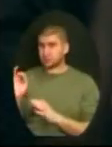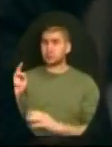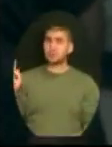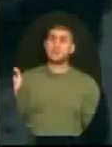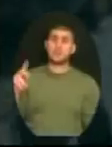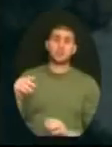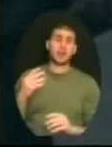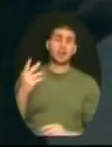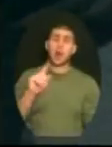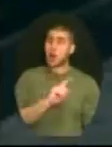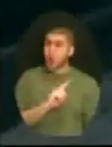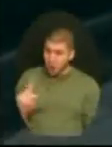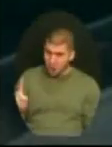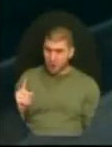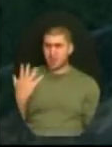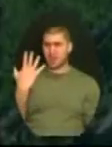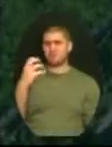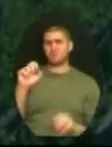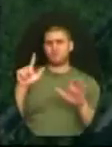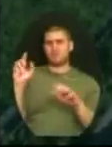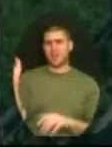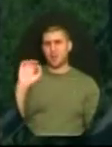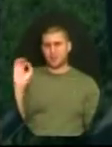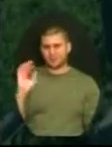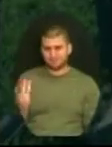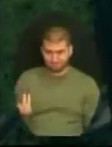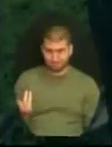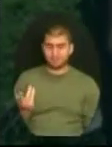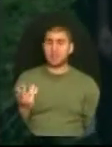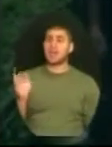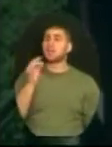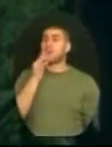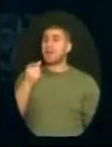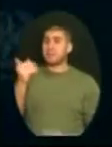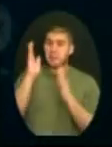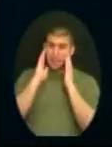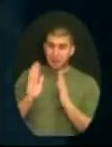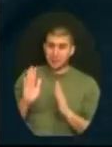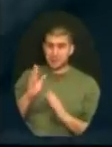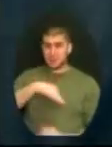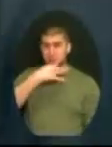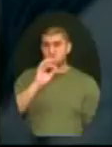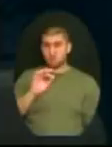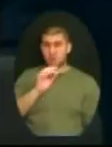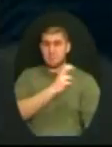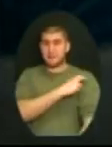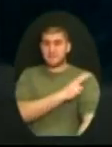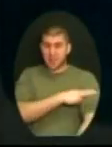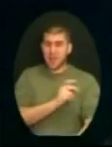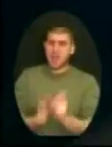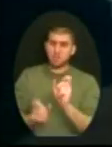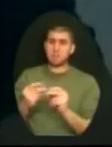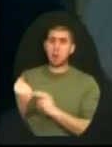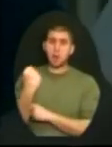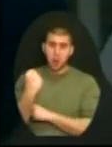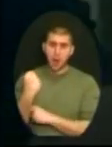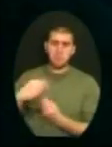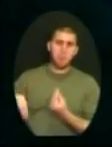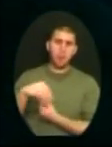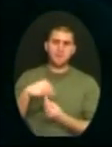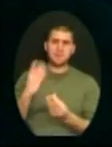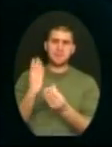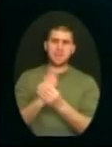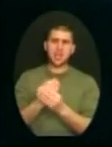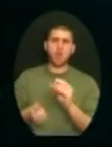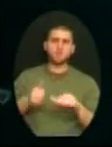הציבור. לא עשה נכון 57%. לא סיימנו עוד. האם אתה מאמין לדברי המפכ"ל שגורמים רבי כוח מעורבים בתיקי